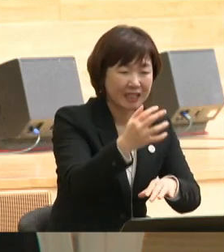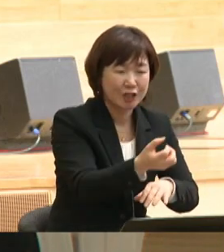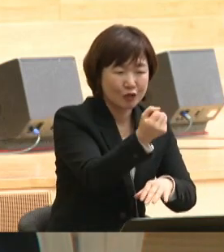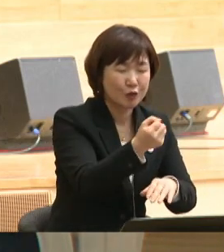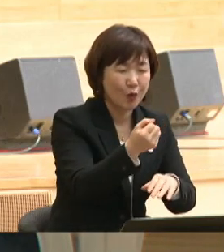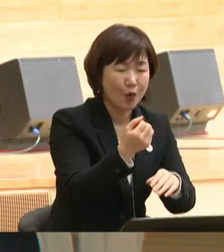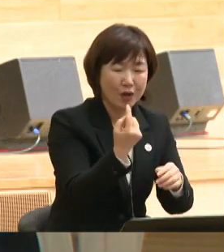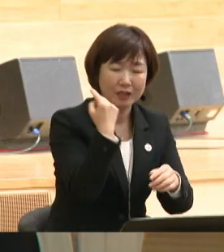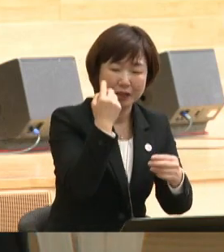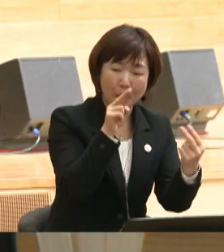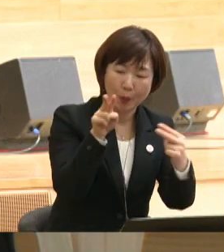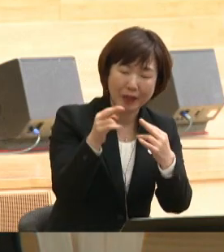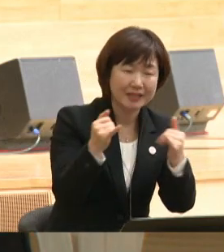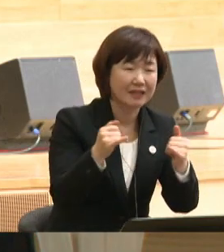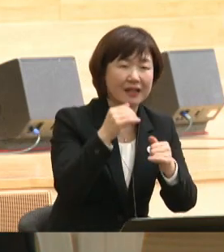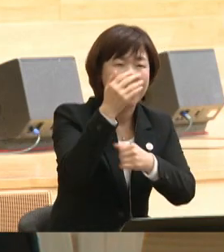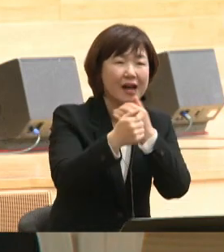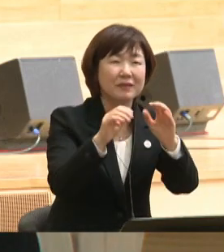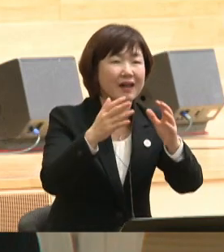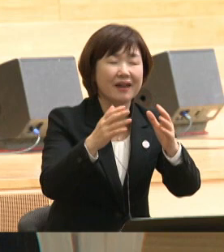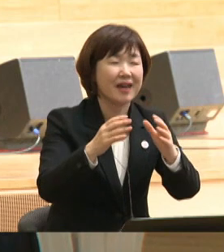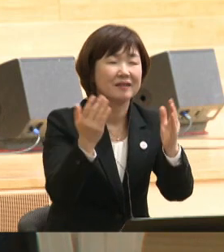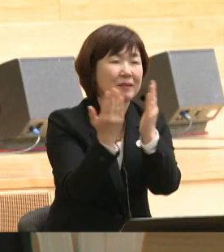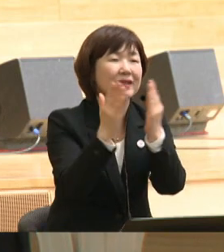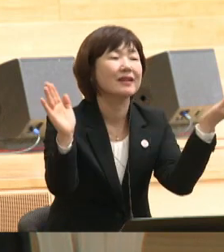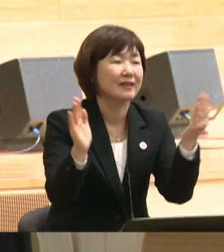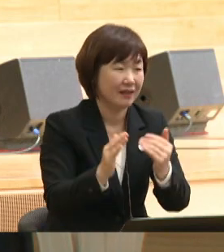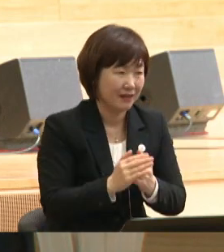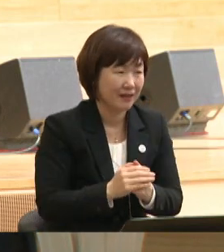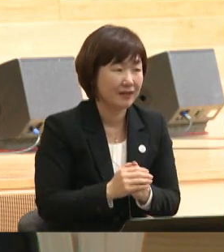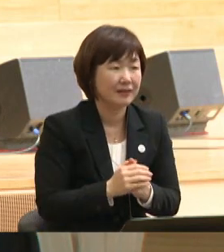돌아보는 자는 하나님 나라의 합당하지 아니하니라